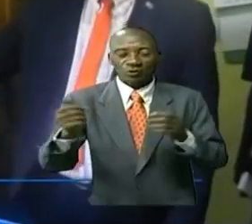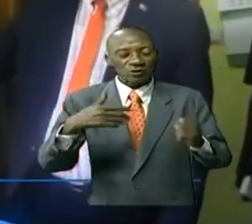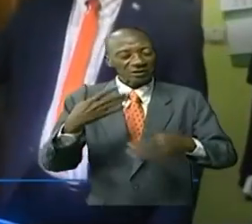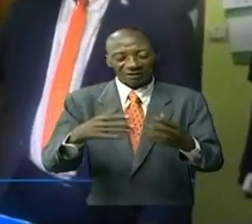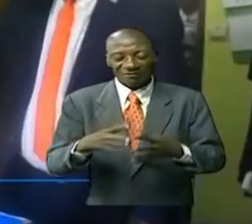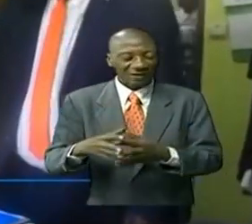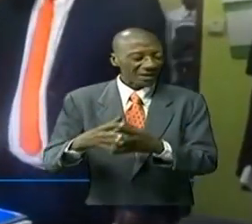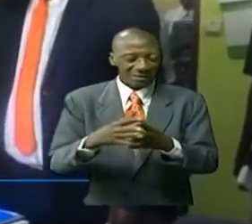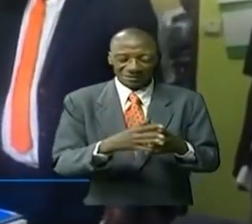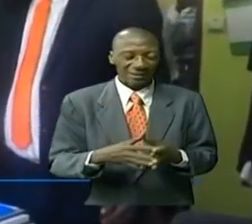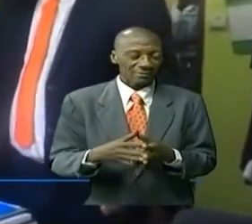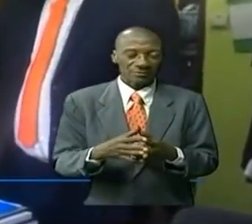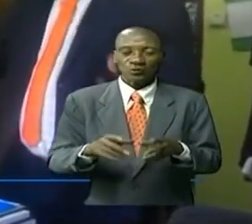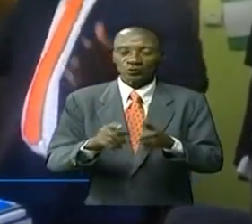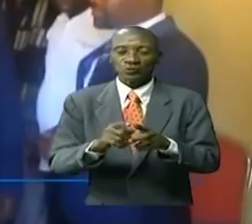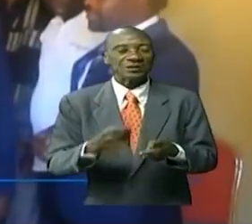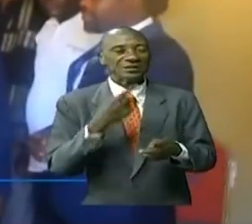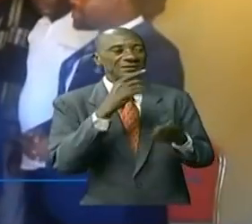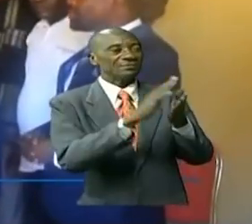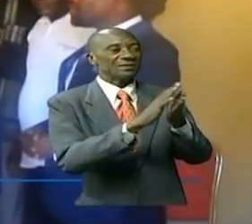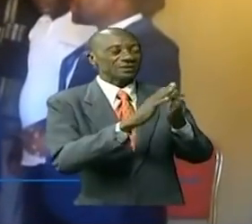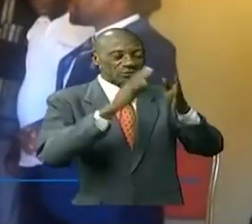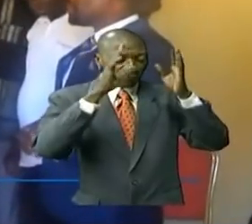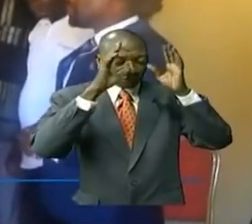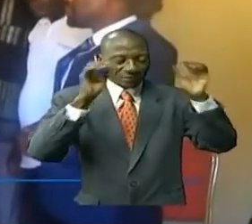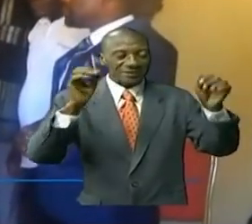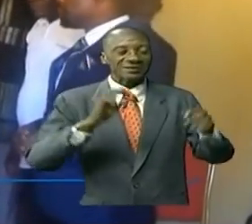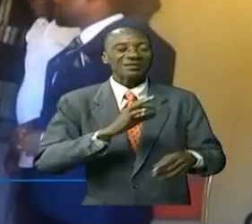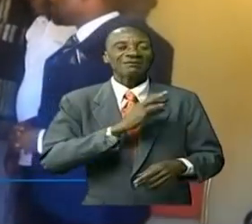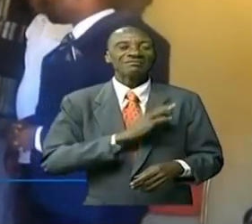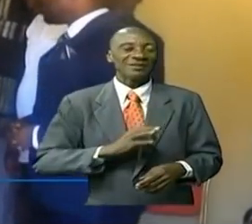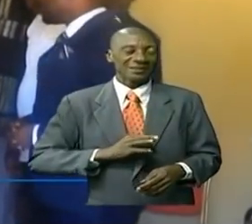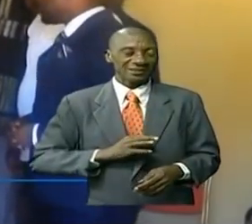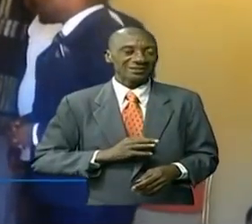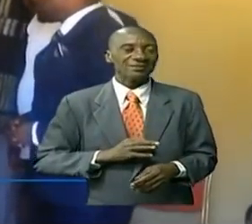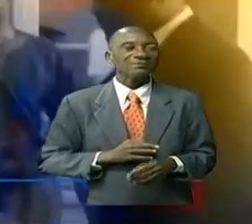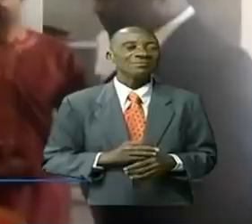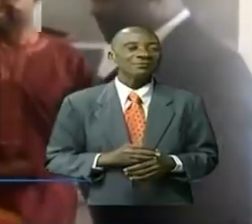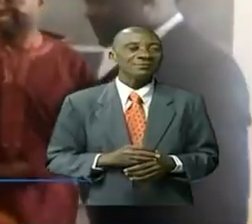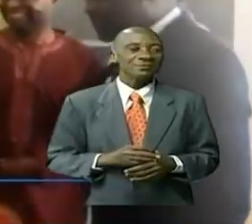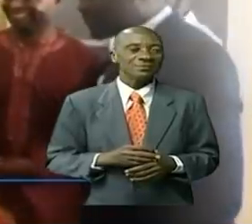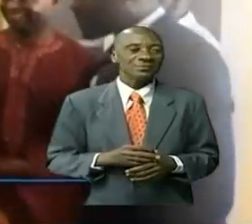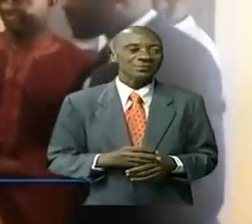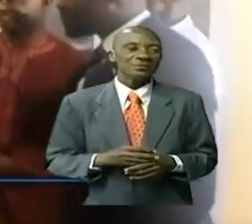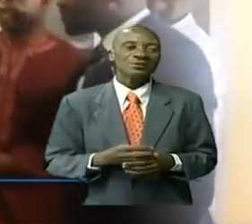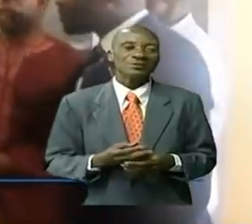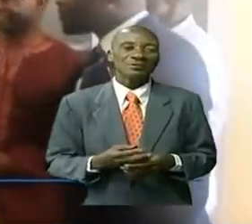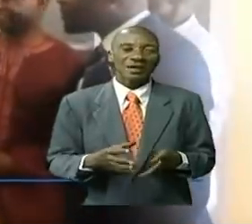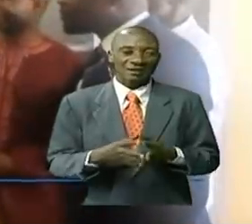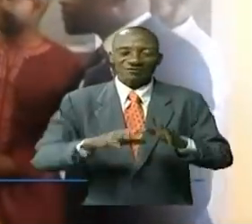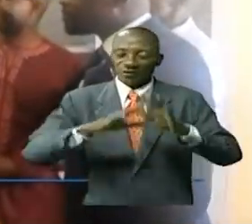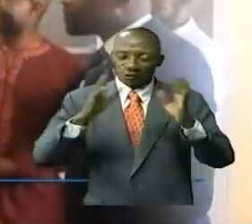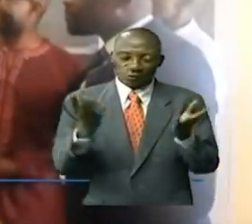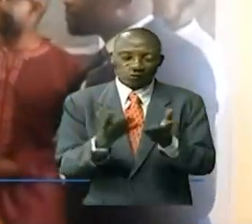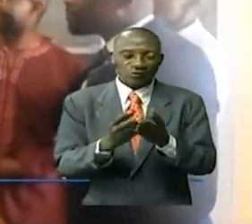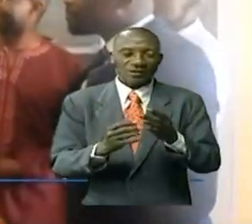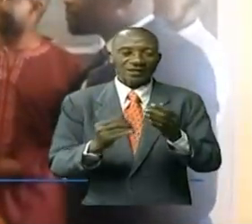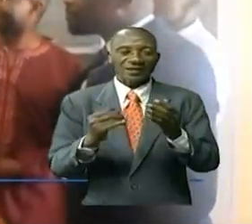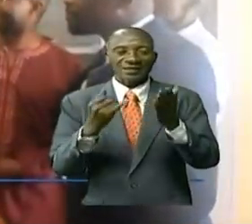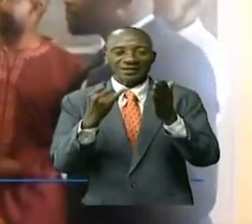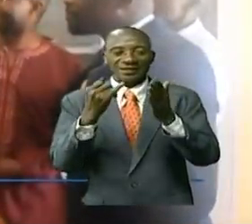rendant hommage au président de la République, Félix Antoine Tshisekedi Tshilombo, garant de toutes les institutions pour la stabilité du